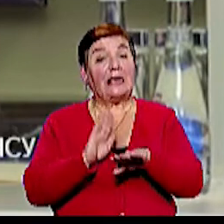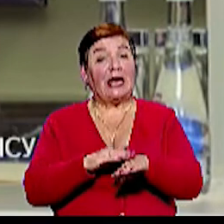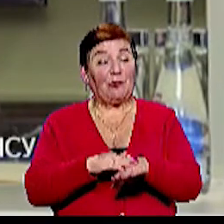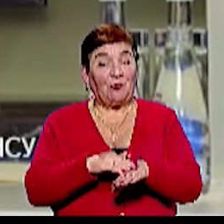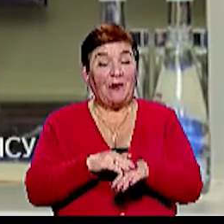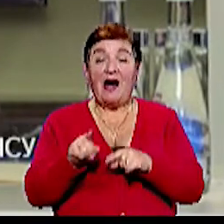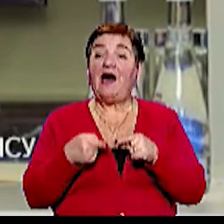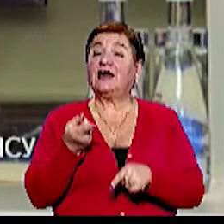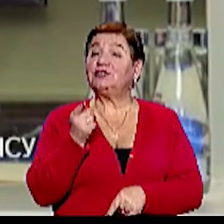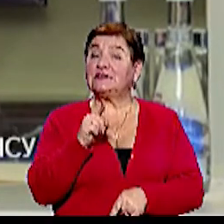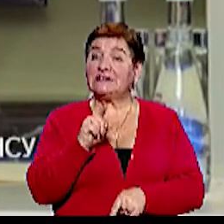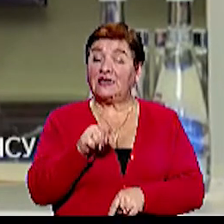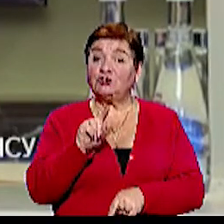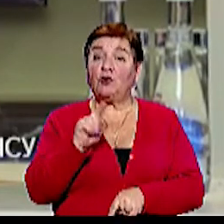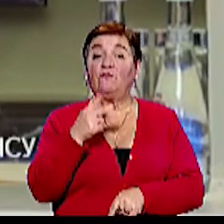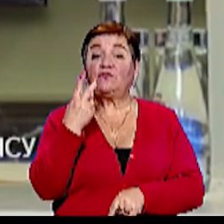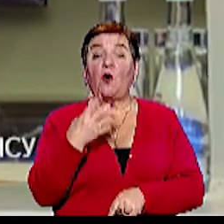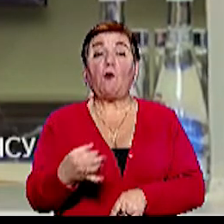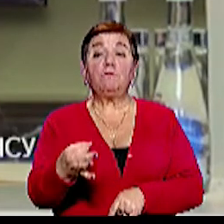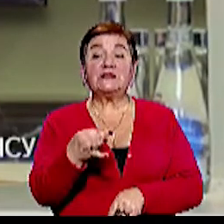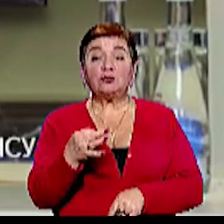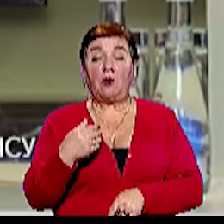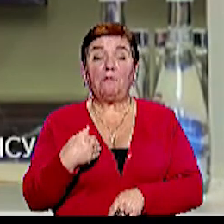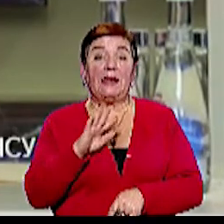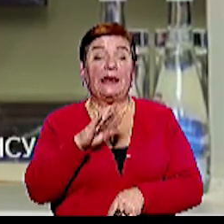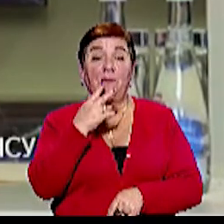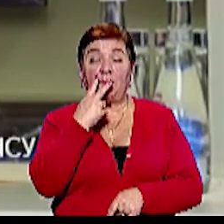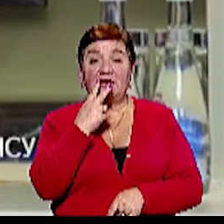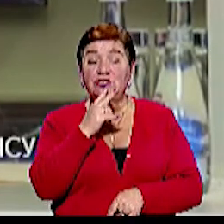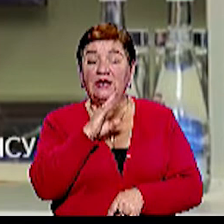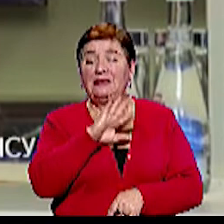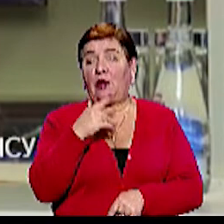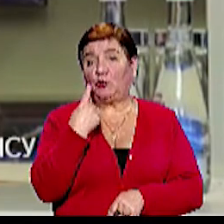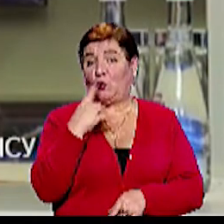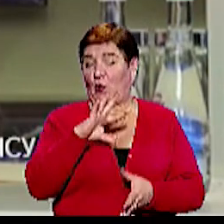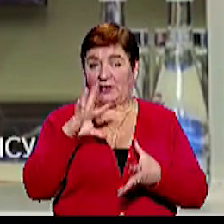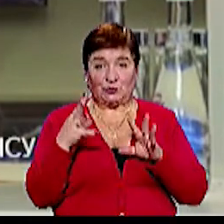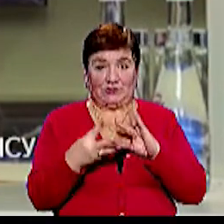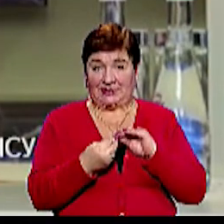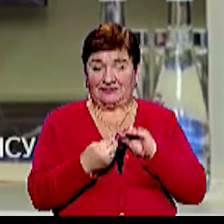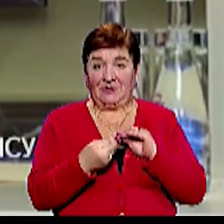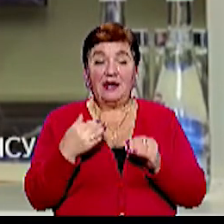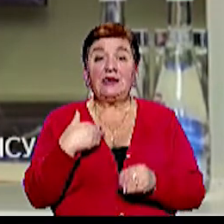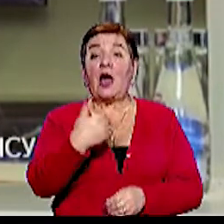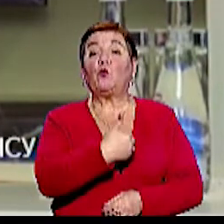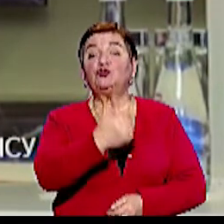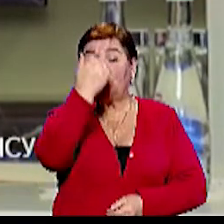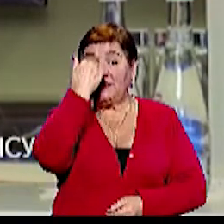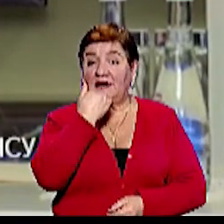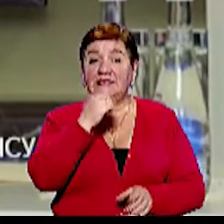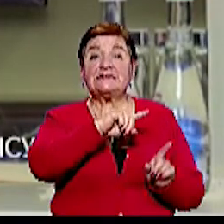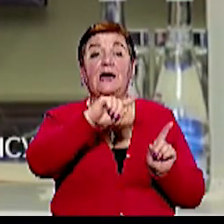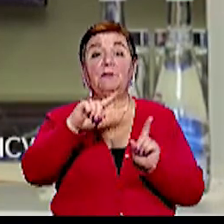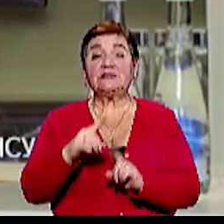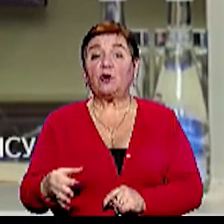то кажуть, а через те, що у цих двох областях ми не побачили жодного результату. Тому я хочу подякувати голові